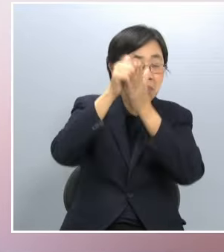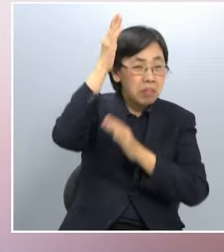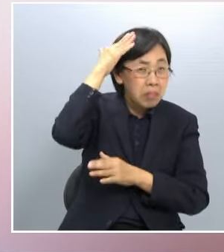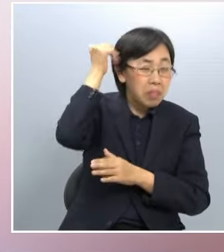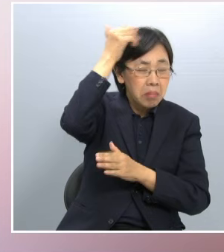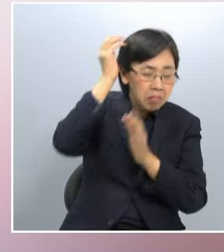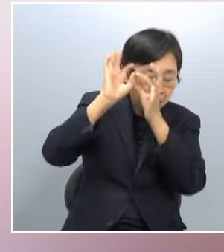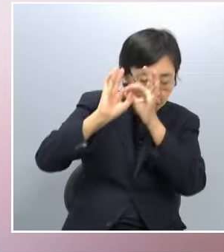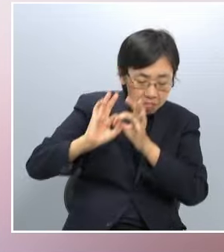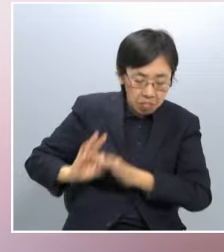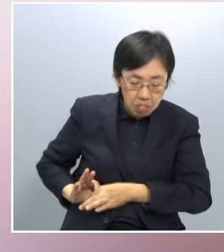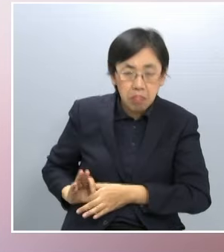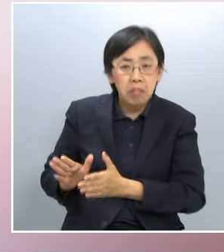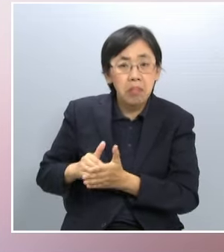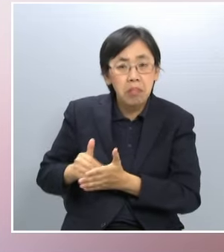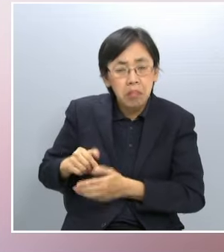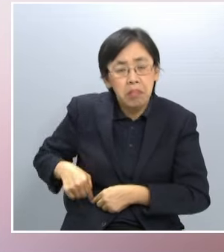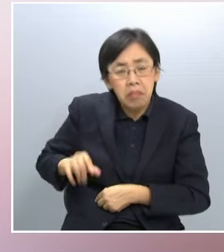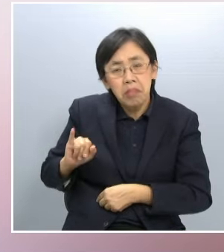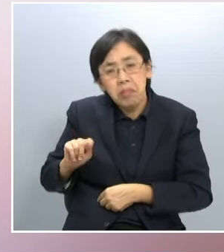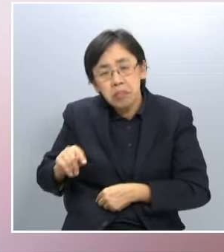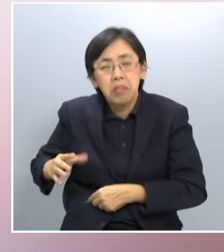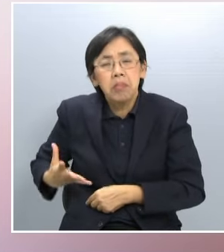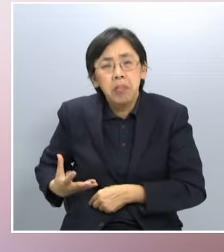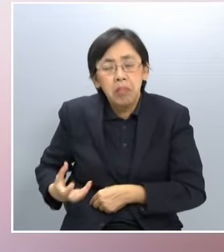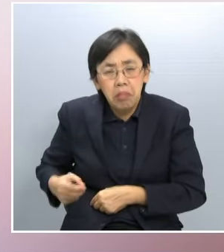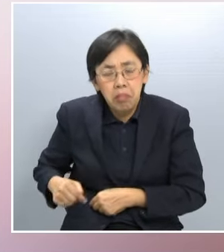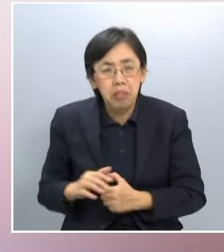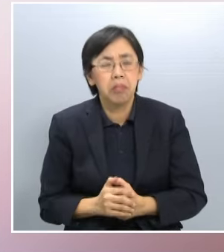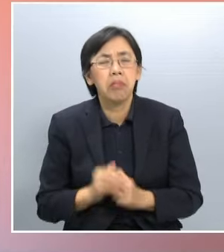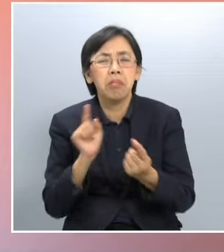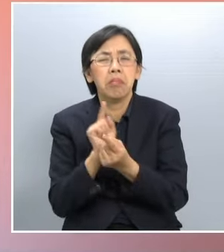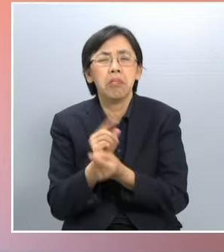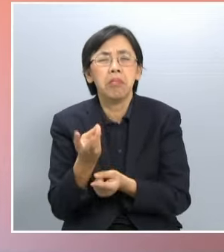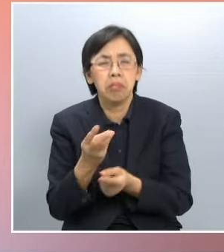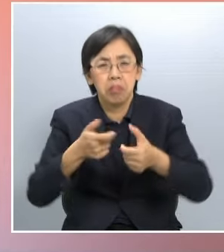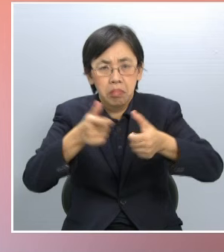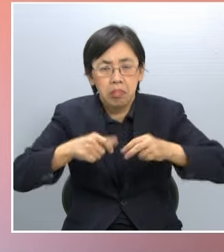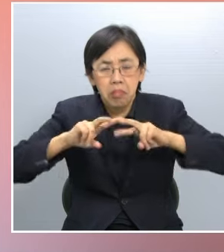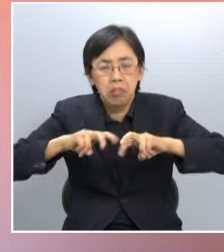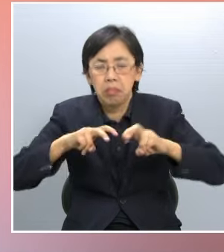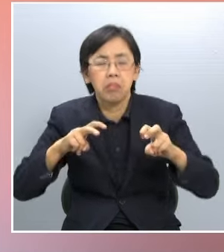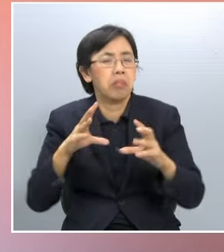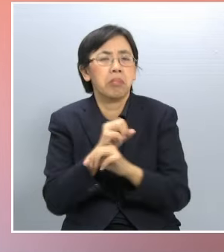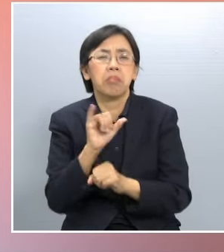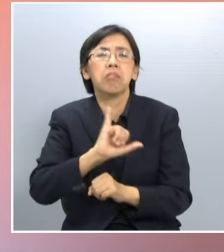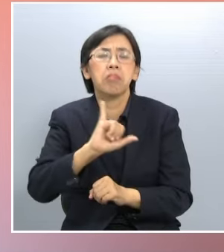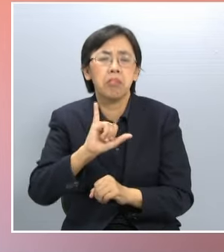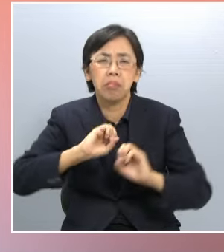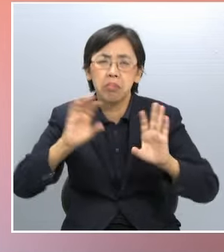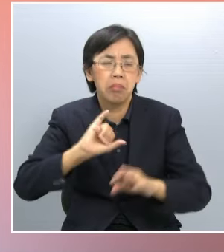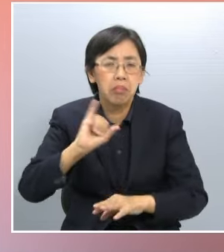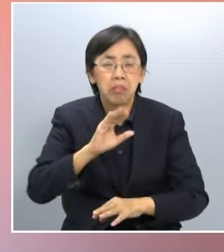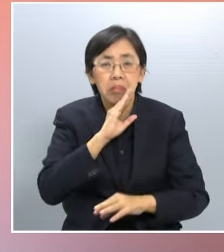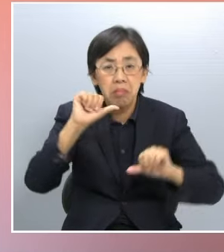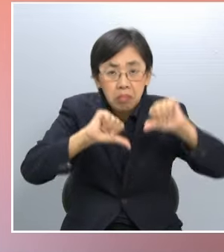ผมแต่ว่าจำนวนเคสไม่มากแล้วก็อ้างว่าปัจจุบันยังไม่มีงานวิจัยนะคะที่ชี้ชัดว่าสารเคมี